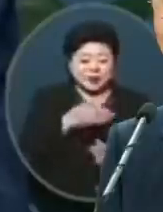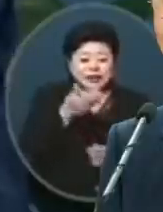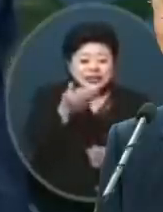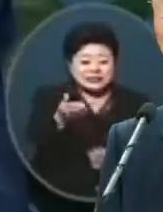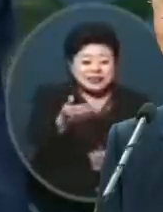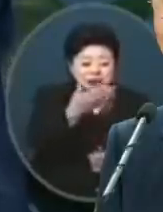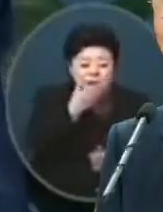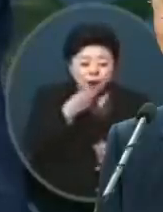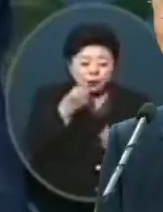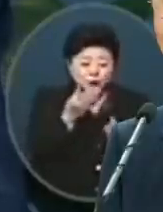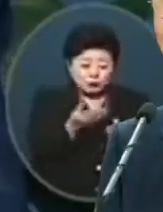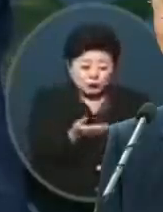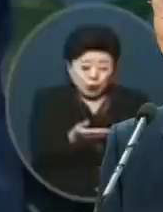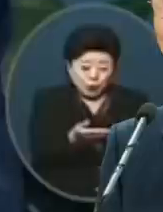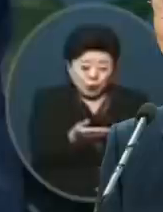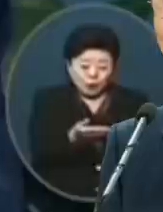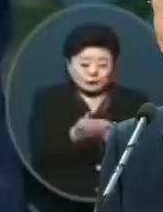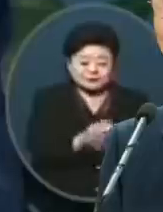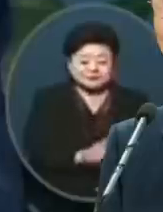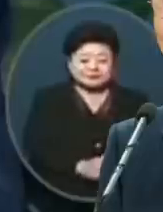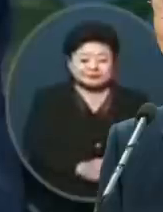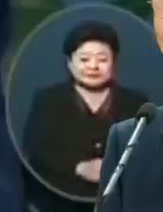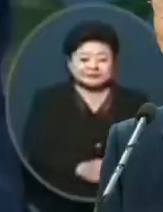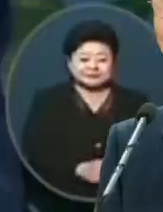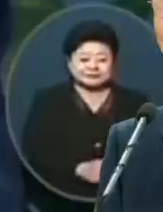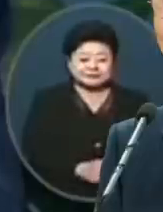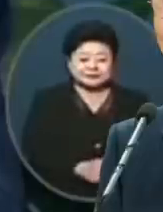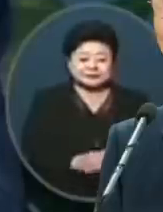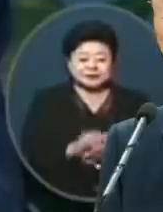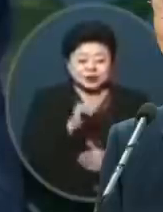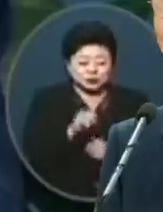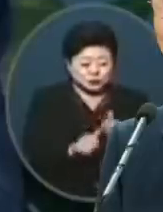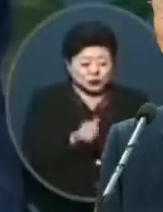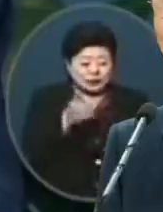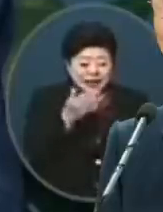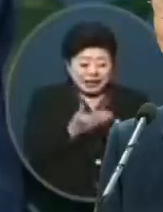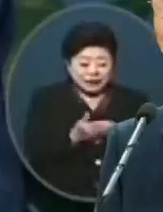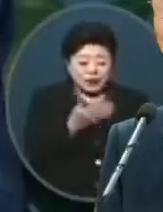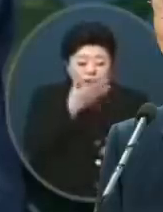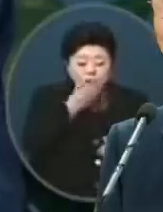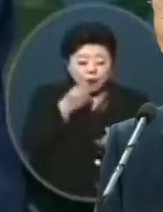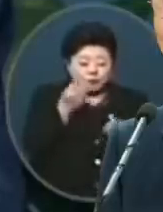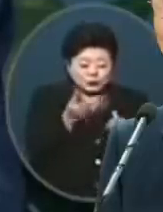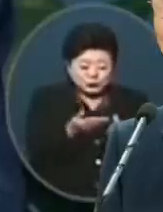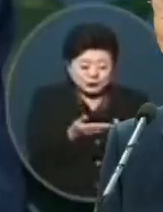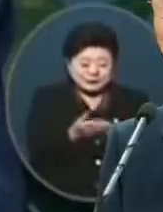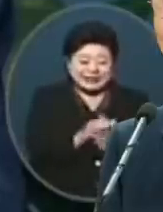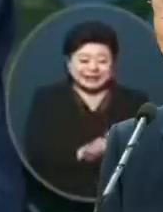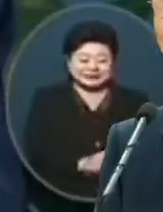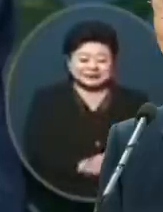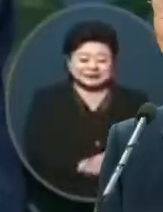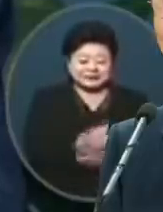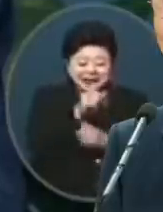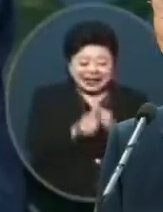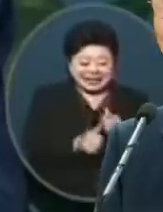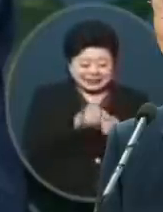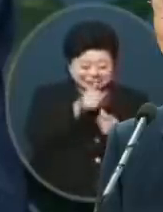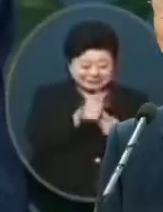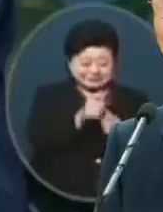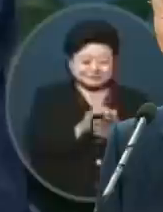보내시면서 복을 주시고 그 후손들에게도 복을 주셨습니다. 이제 하나님은